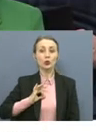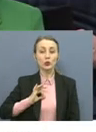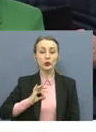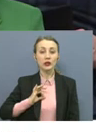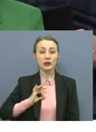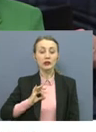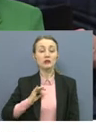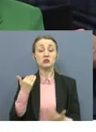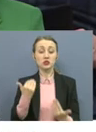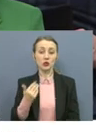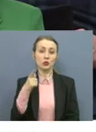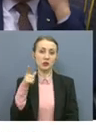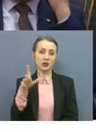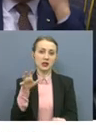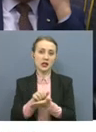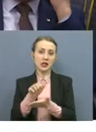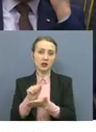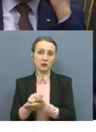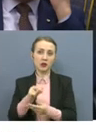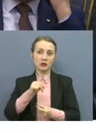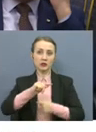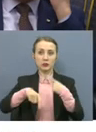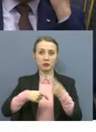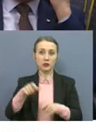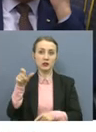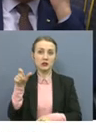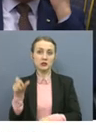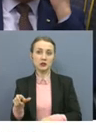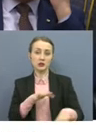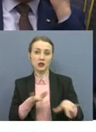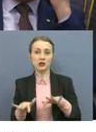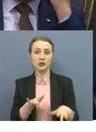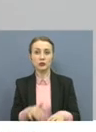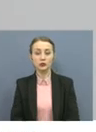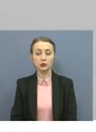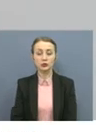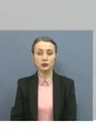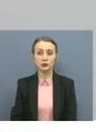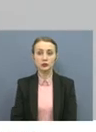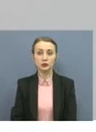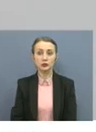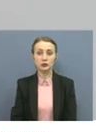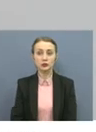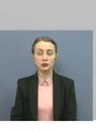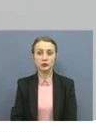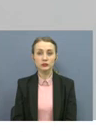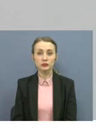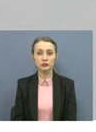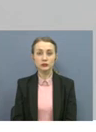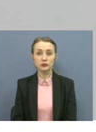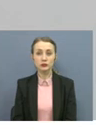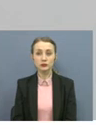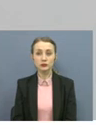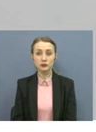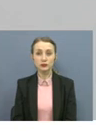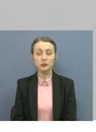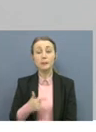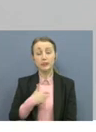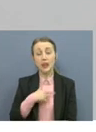игерген. Содан бері өз бизнесін ашып, күні бүгінге дейін кәсіпкерлікпен айналысып келген. занимаюсь частным бизнесом. Жеке